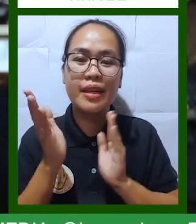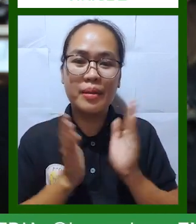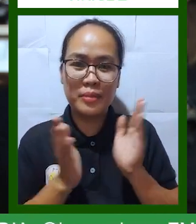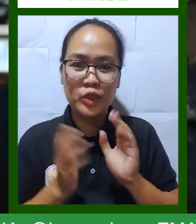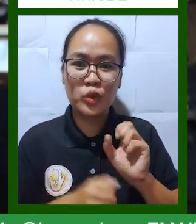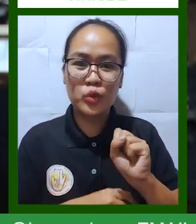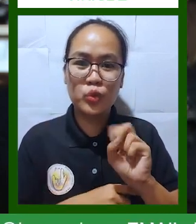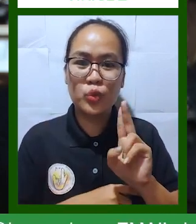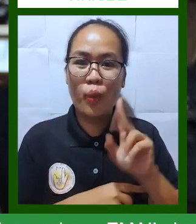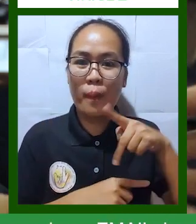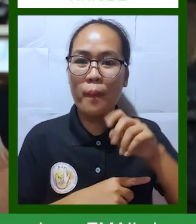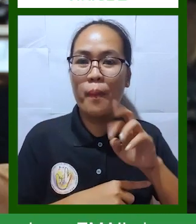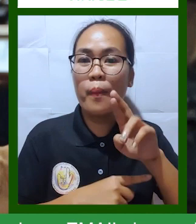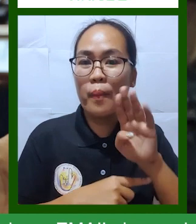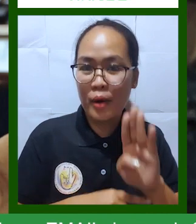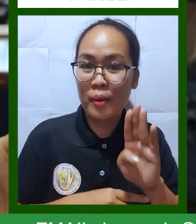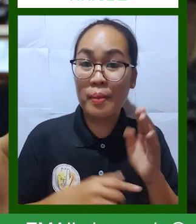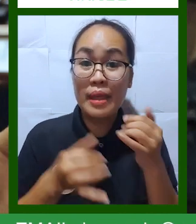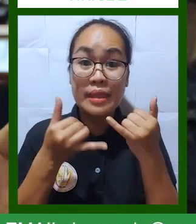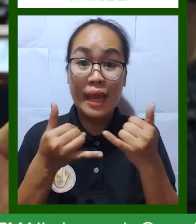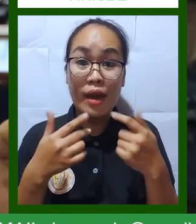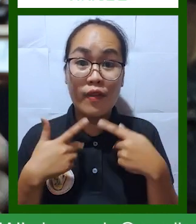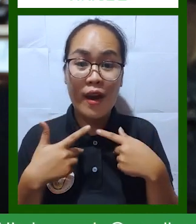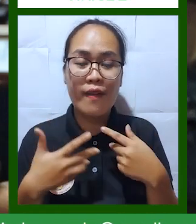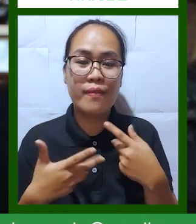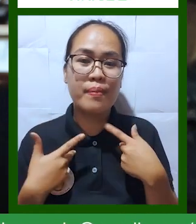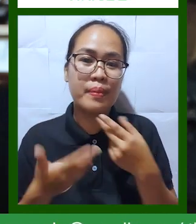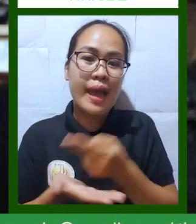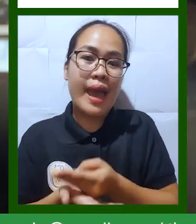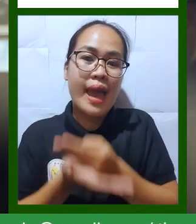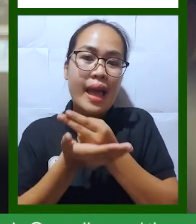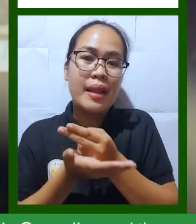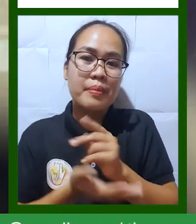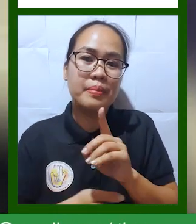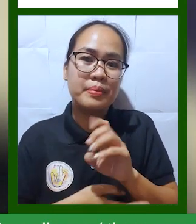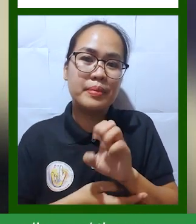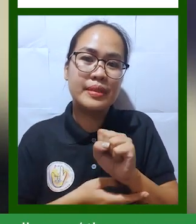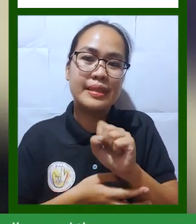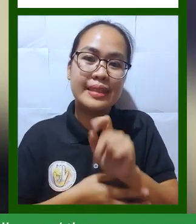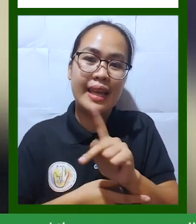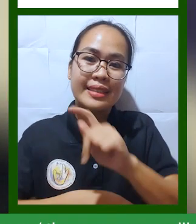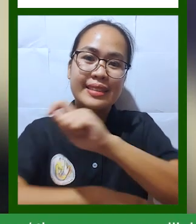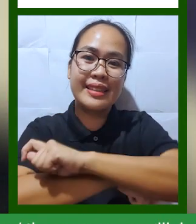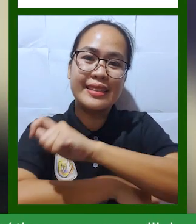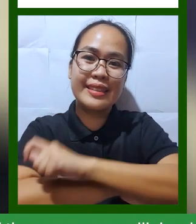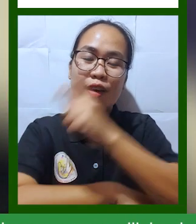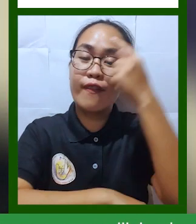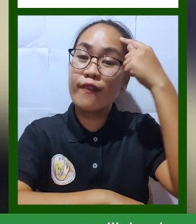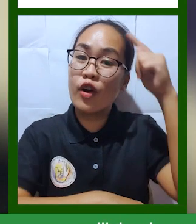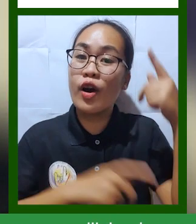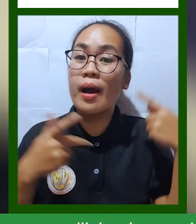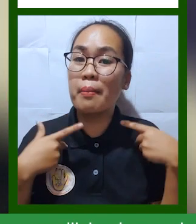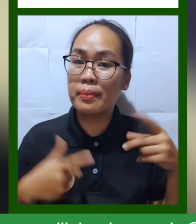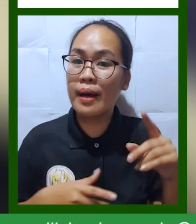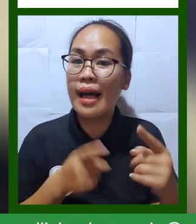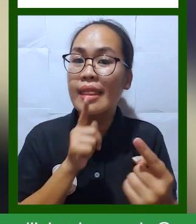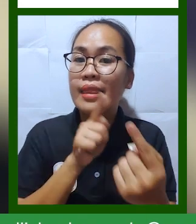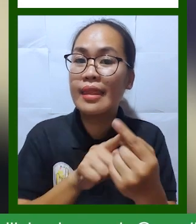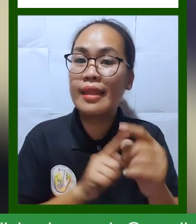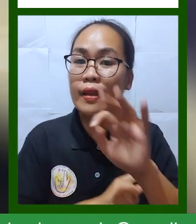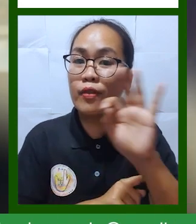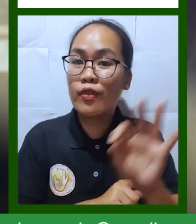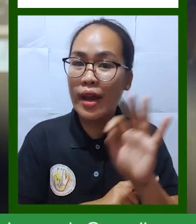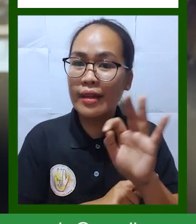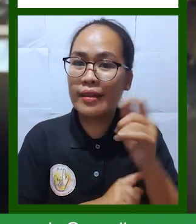sa barangay. So meron silang help desk ngayon na nakapwesto sa ating barangay hall. Hanggang Friday na lamang po ito,